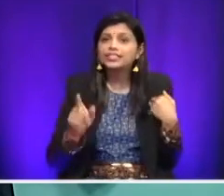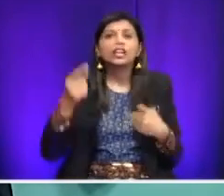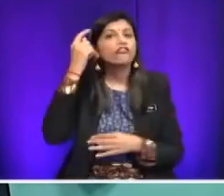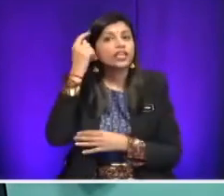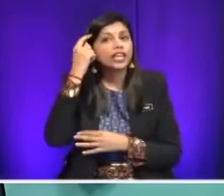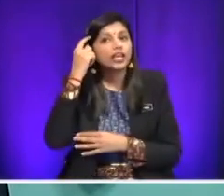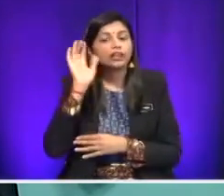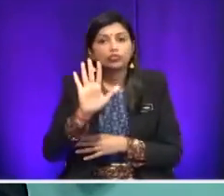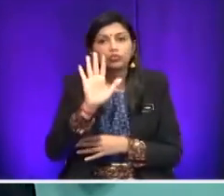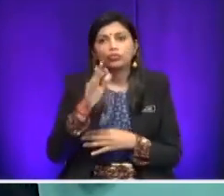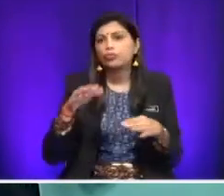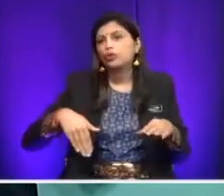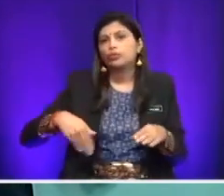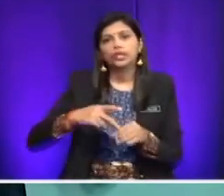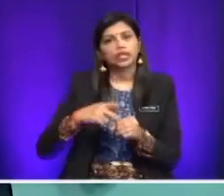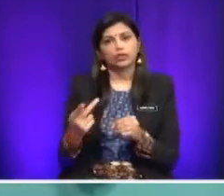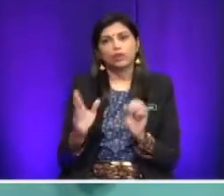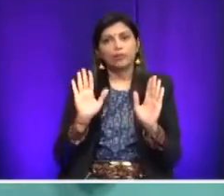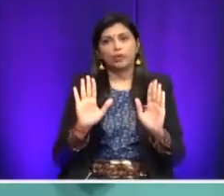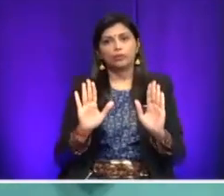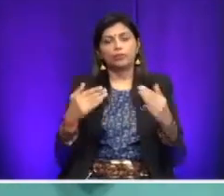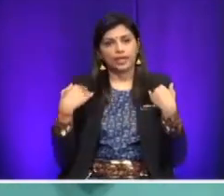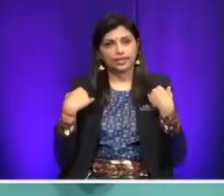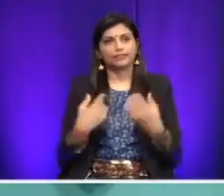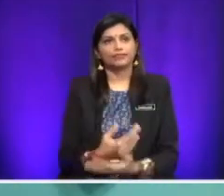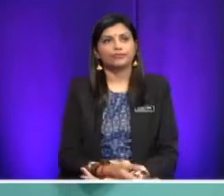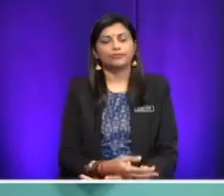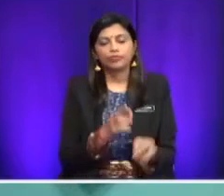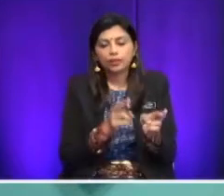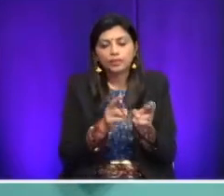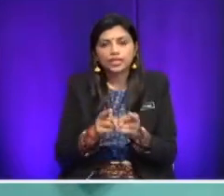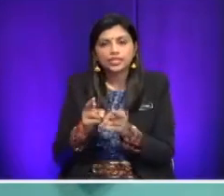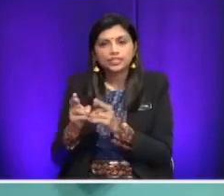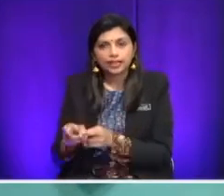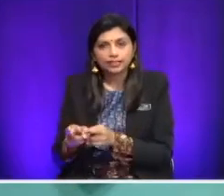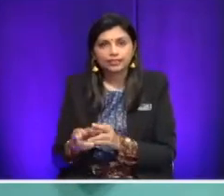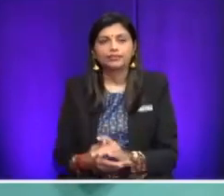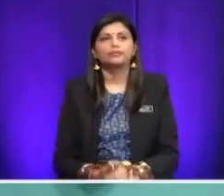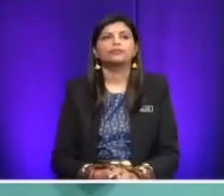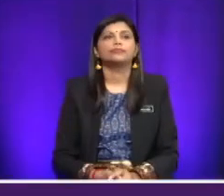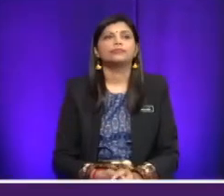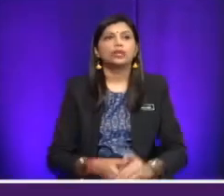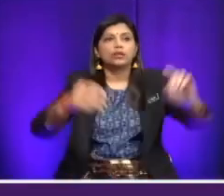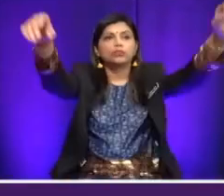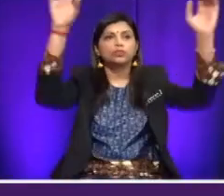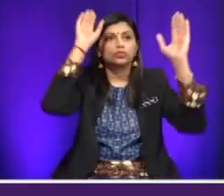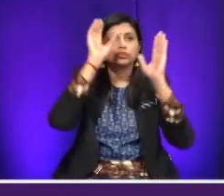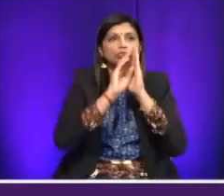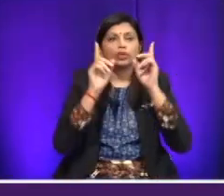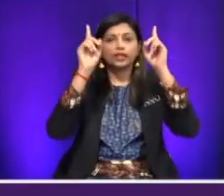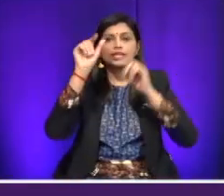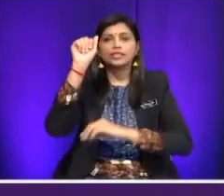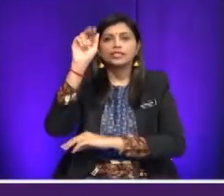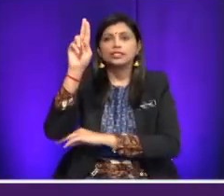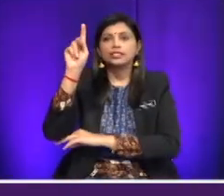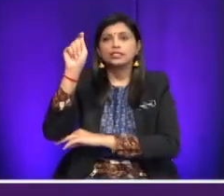oke I make contoh contoh-contoh ini adalah contoh berkaitan dengan automotive yang berkaitan dengan kendaraan kita